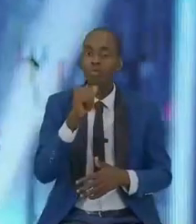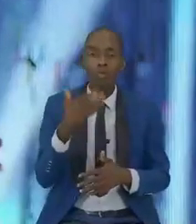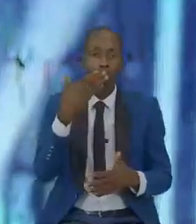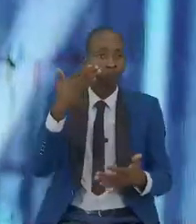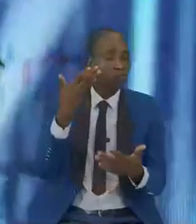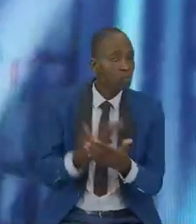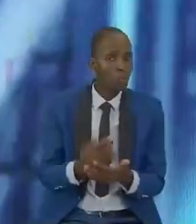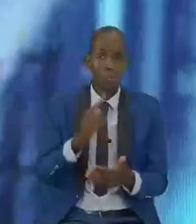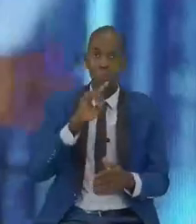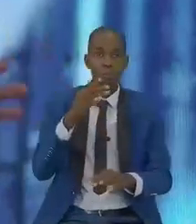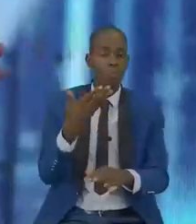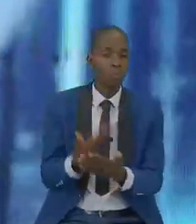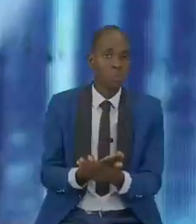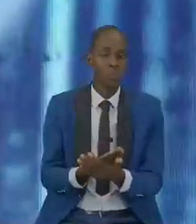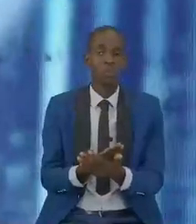donc,